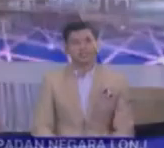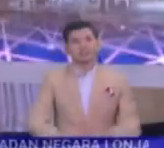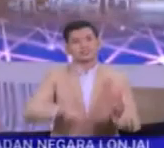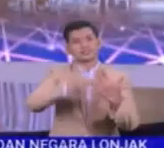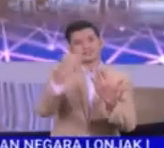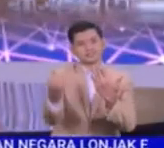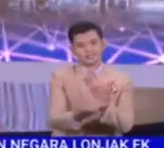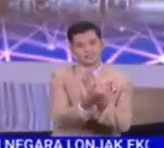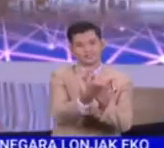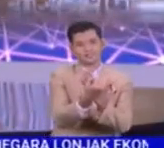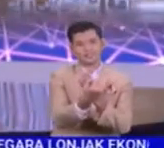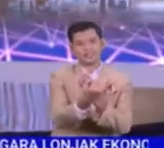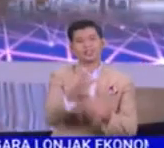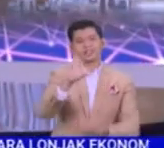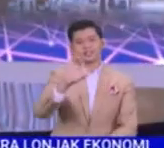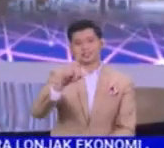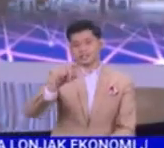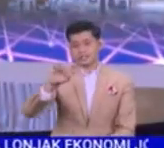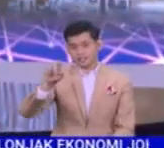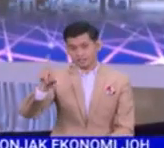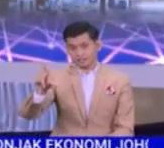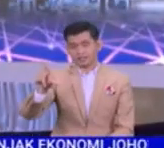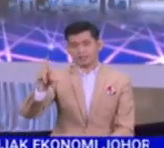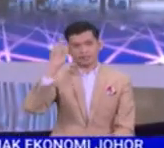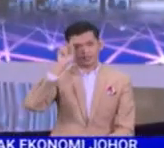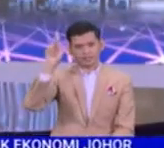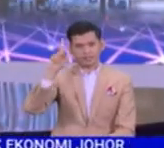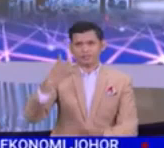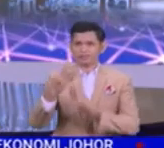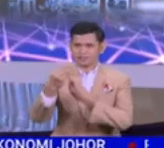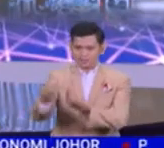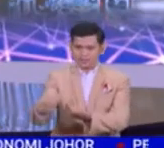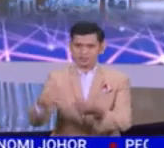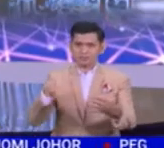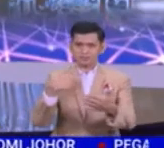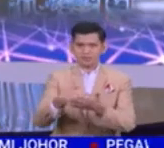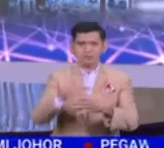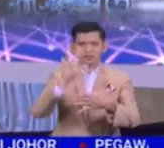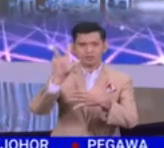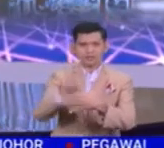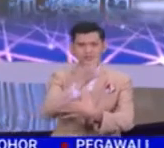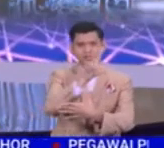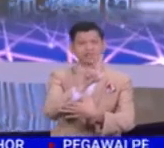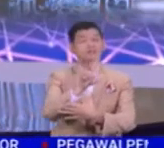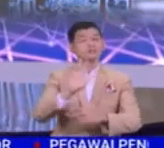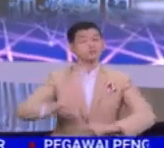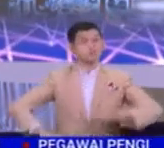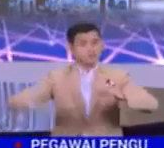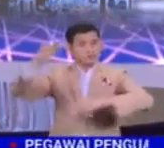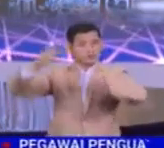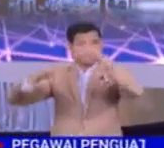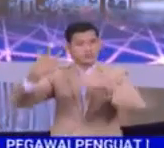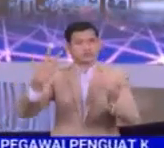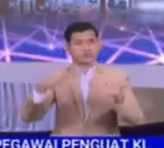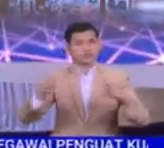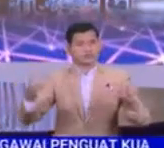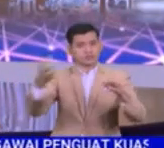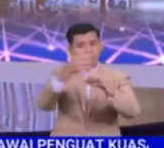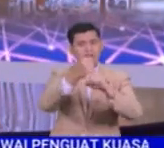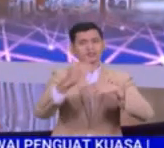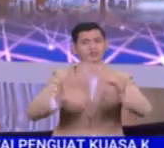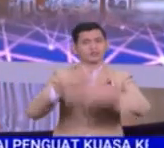Projek laluan rel Pantai Timur ECRL di Kelantan berjalan lancar sehingga Mac. Status pembinaan infrastruktur sudah mencapai kemajuan